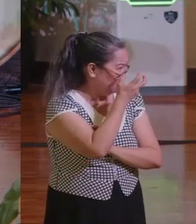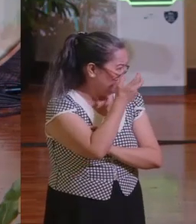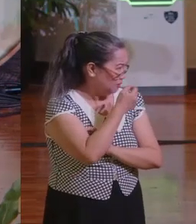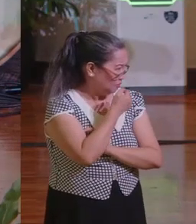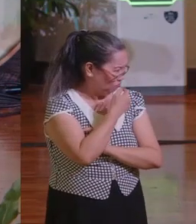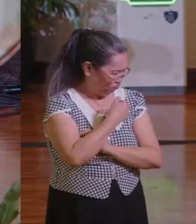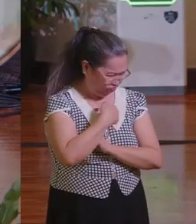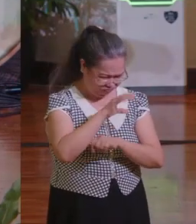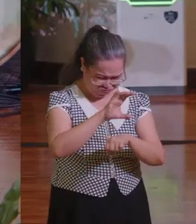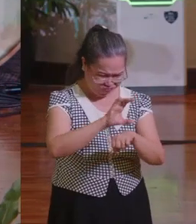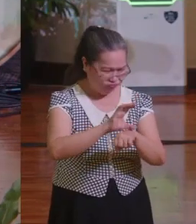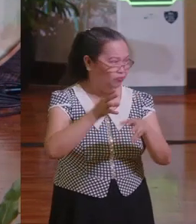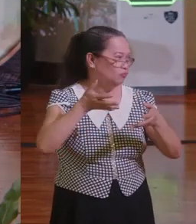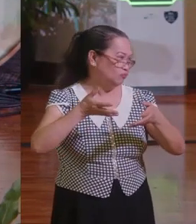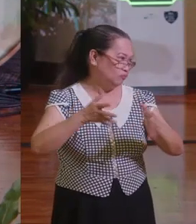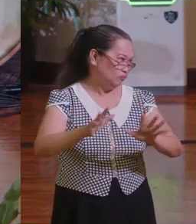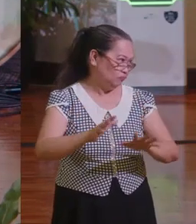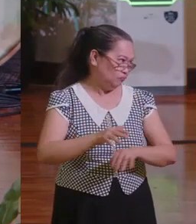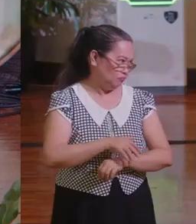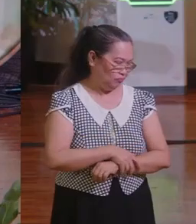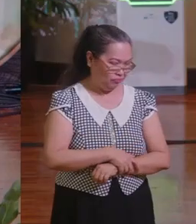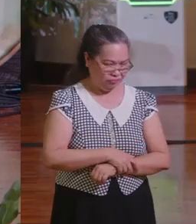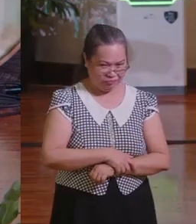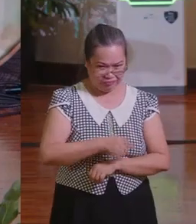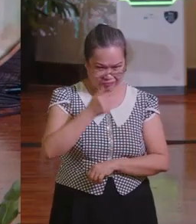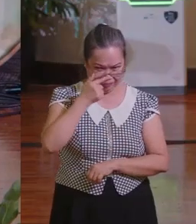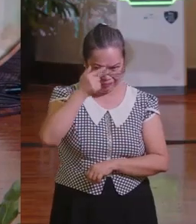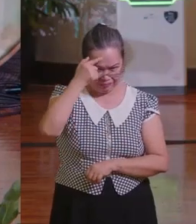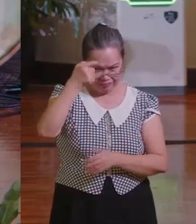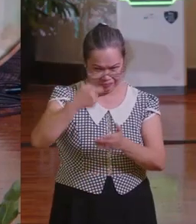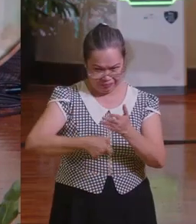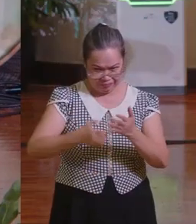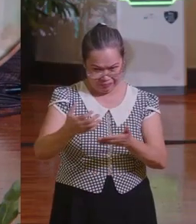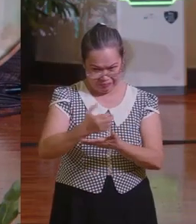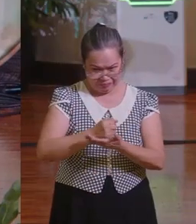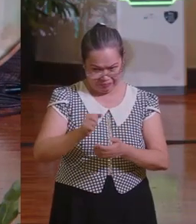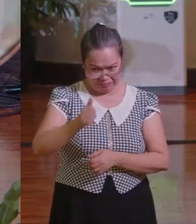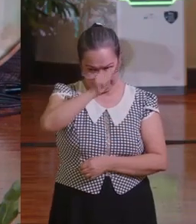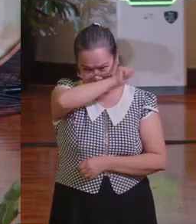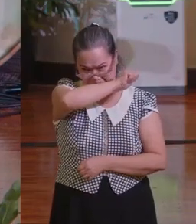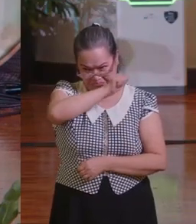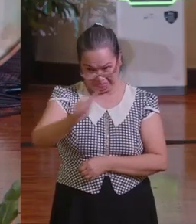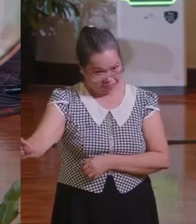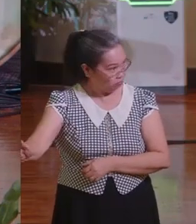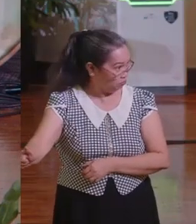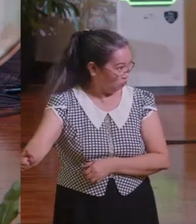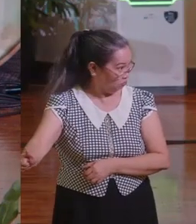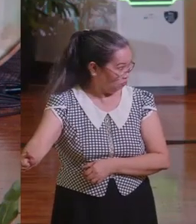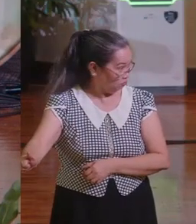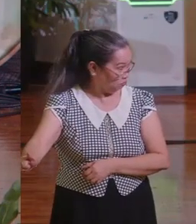to the church, let him be to you as a Gentile and a tax collector. Ibig sabihin, itiwalag